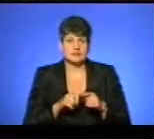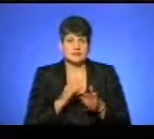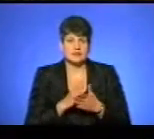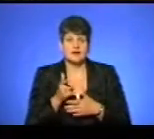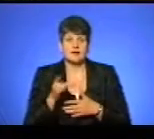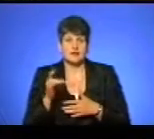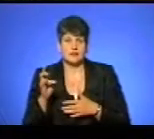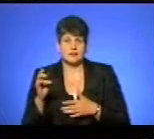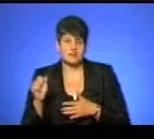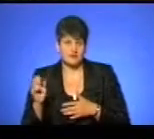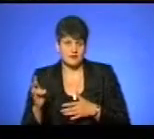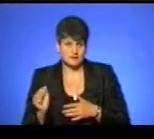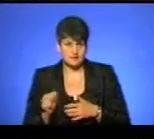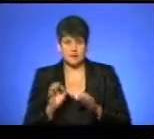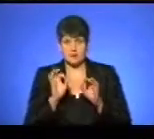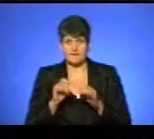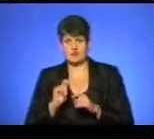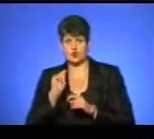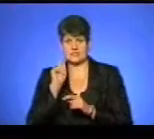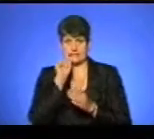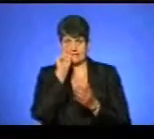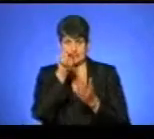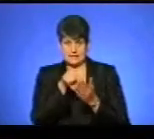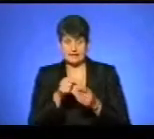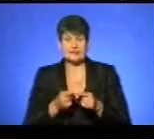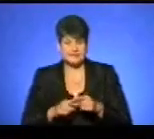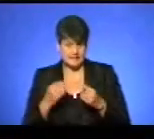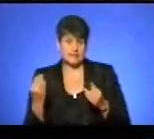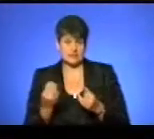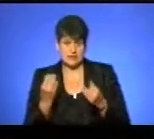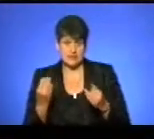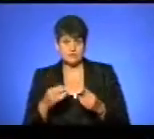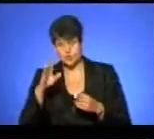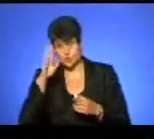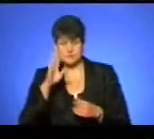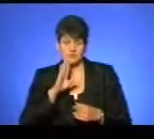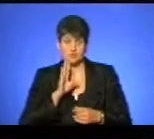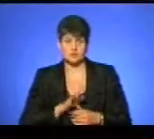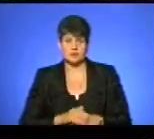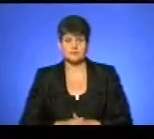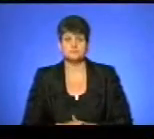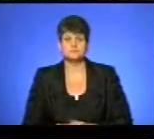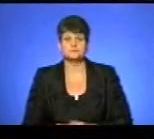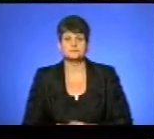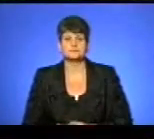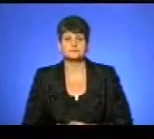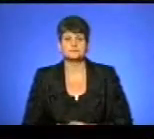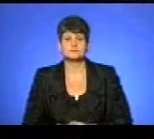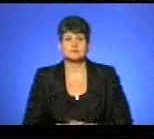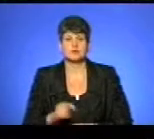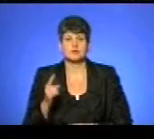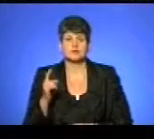як нормально навчитися цілитися. І це інтересно, як для хлопців, так і для дівчат. Можете бачити 120-та